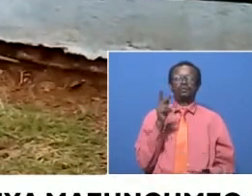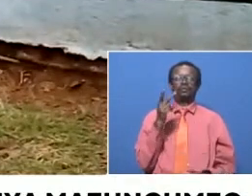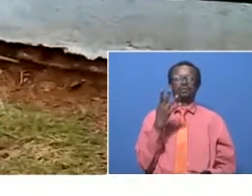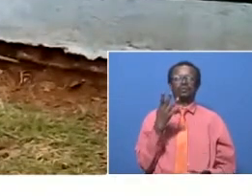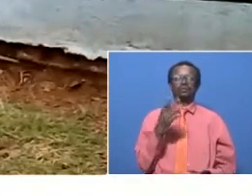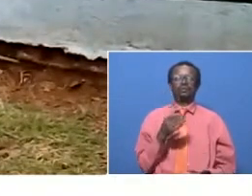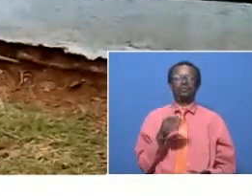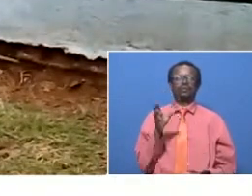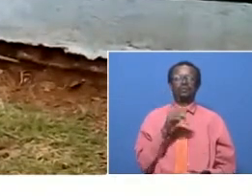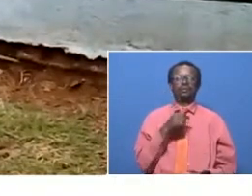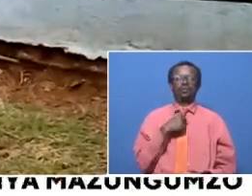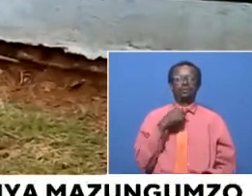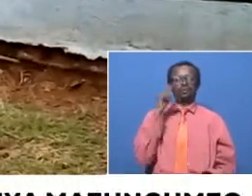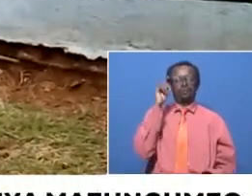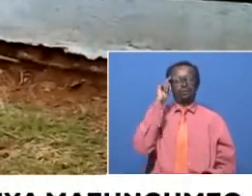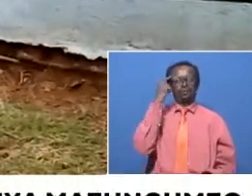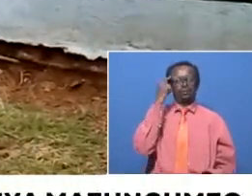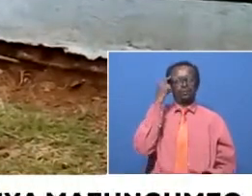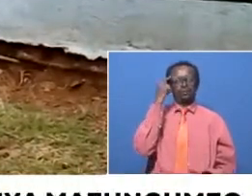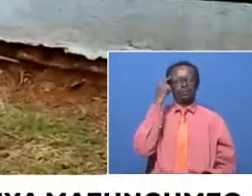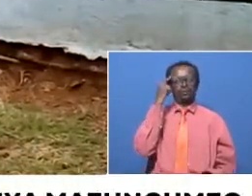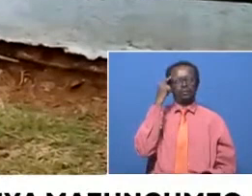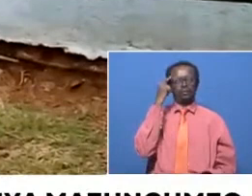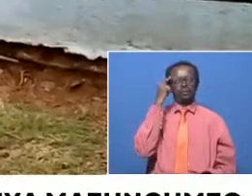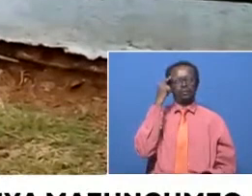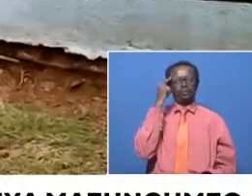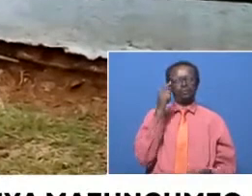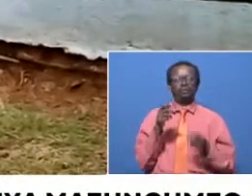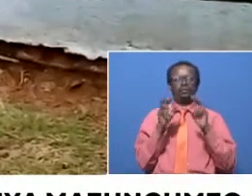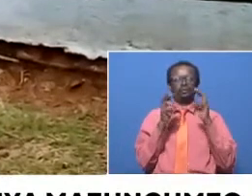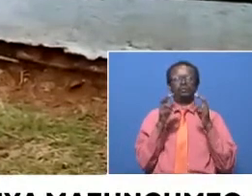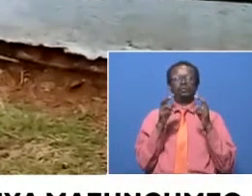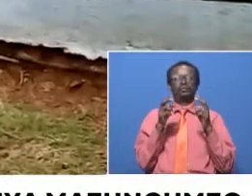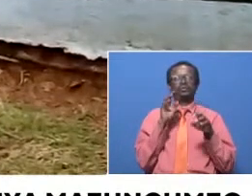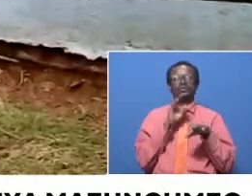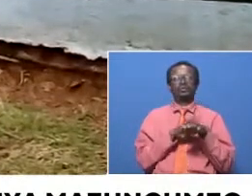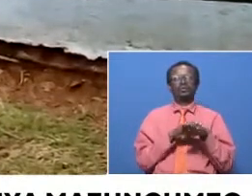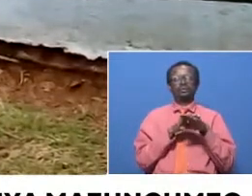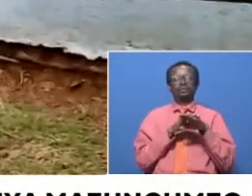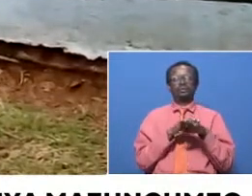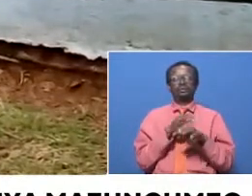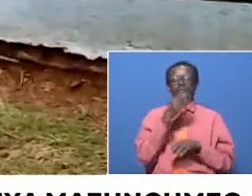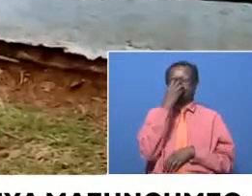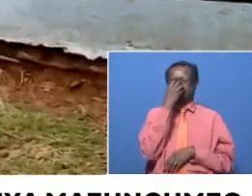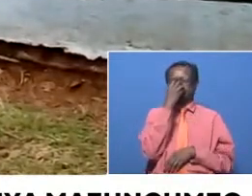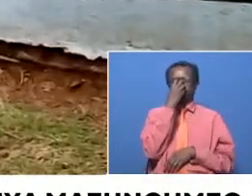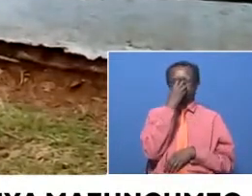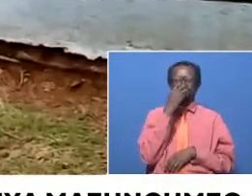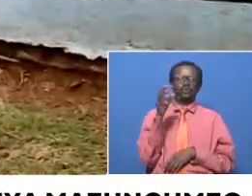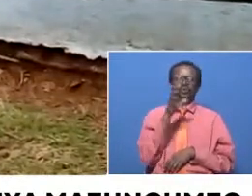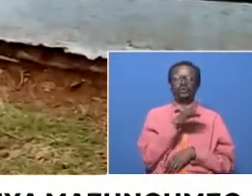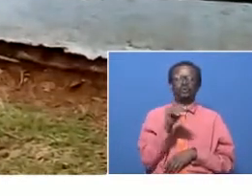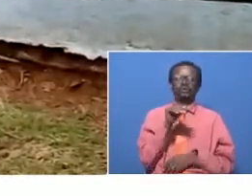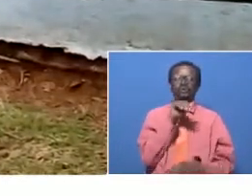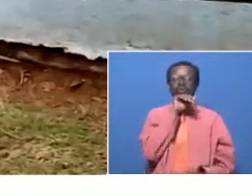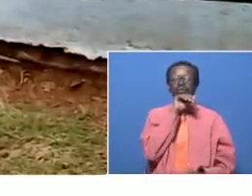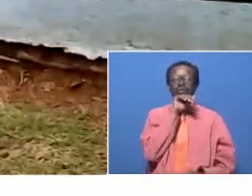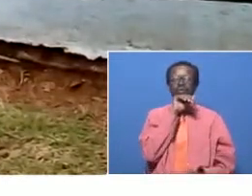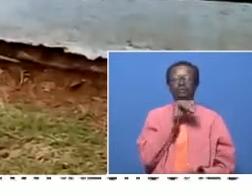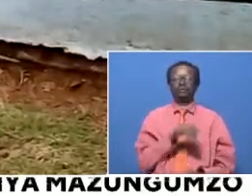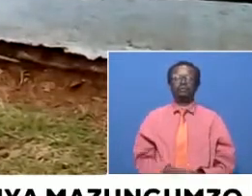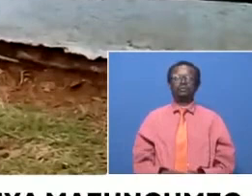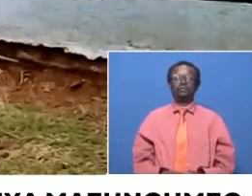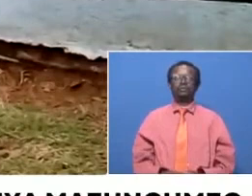K24. Nafikiri kwamba swala la mheshimiwa Rais William Ruto na mheshimiwa Raila Amolo